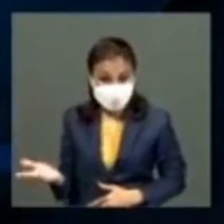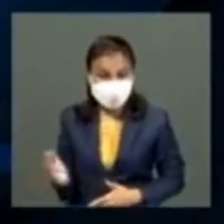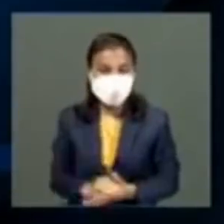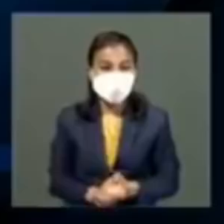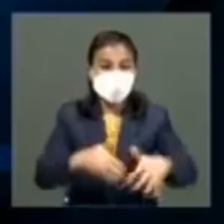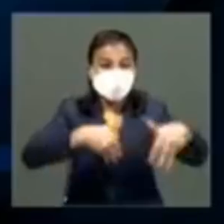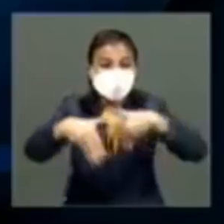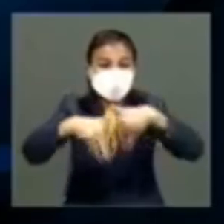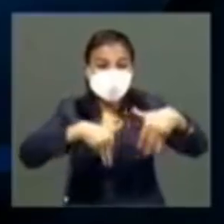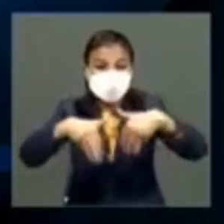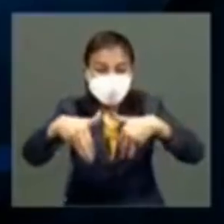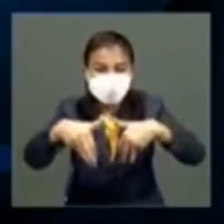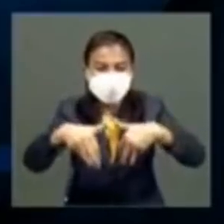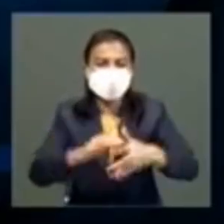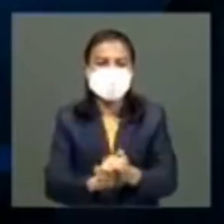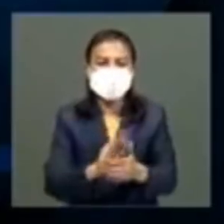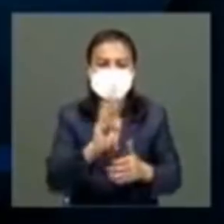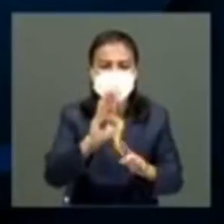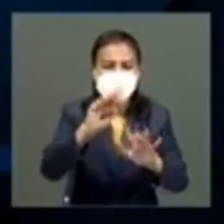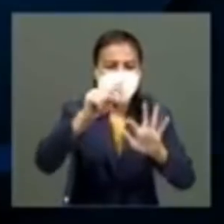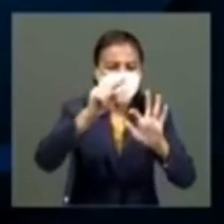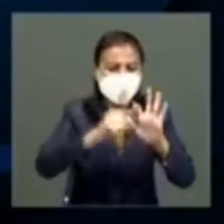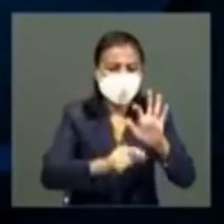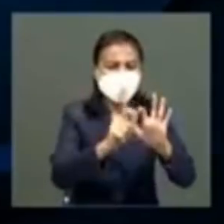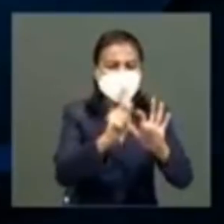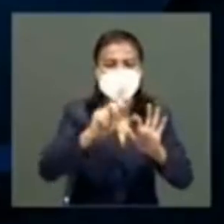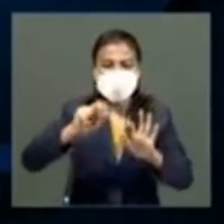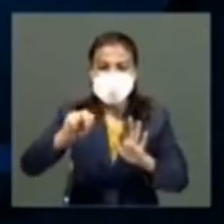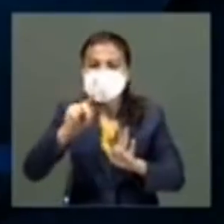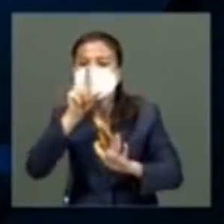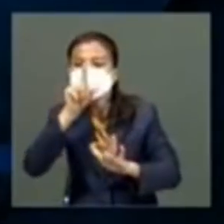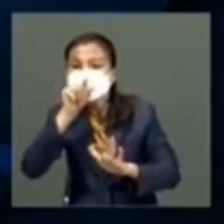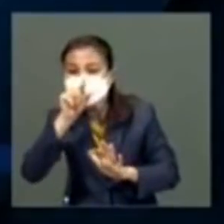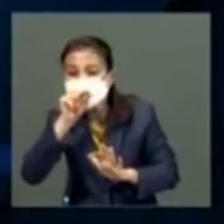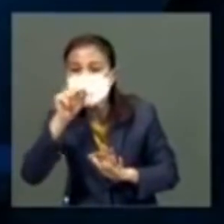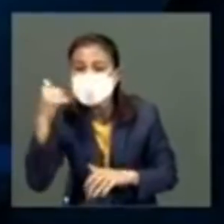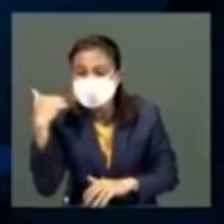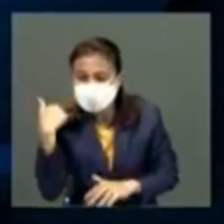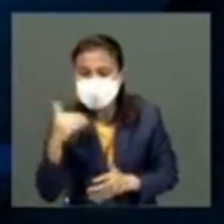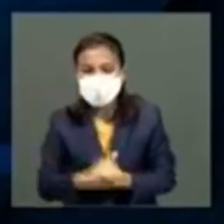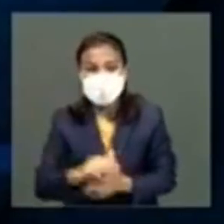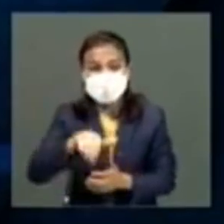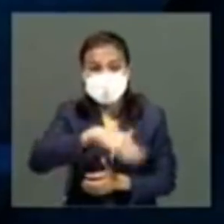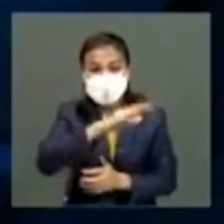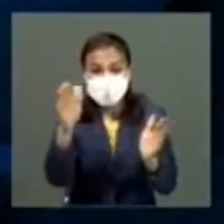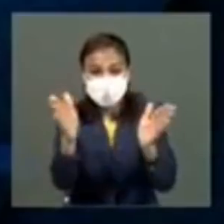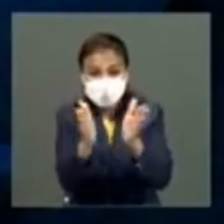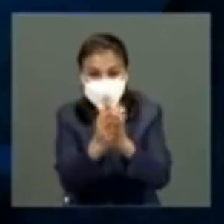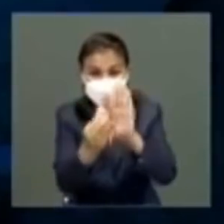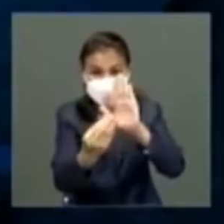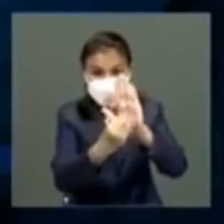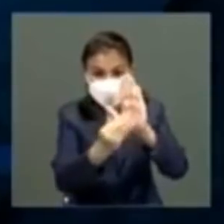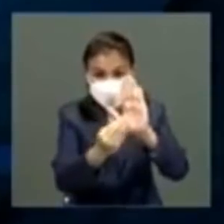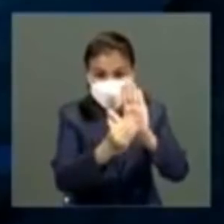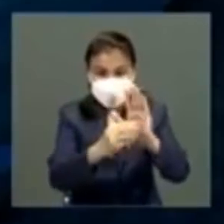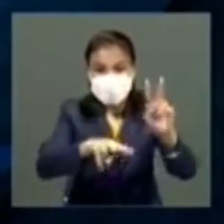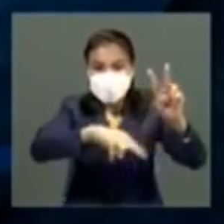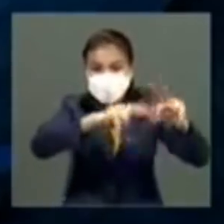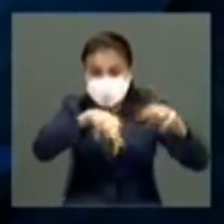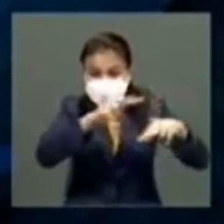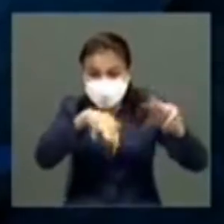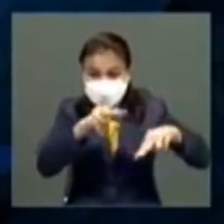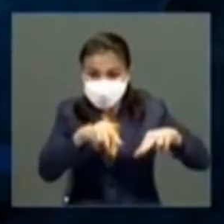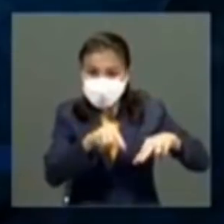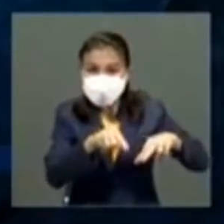ไก่ก็ยังคงมีการตรวจอย่างต่อเนื่องรวมรวมตัวเลขนี้นะคะกทม.จะตรวจอย่าง